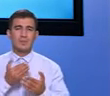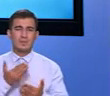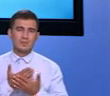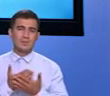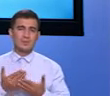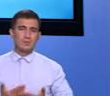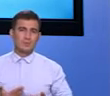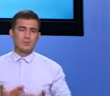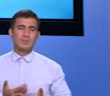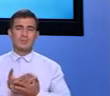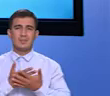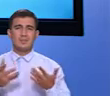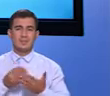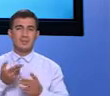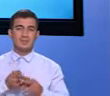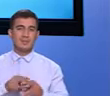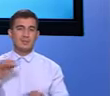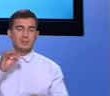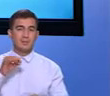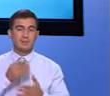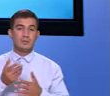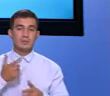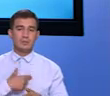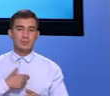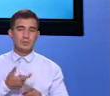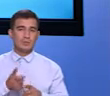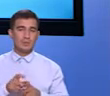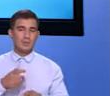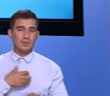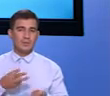hayoti O'rta Osiyo xalqlari tarixida muhim ahamiyat kasb etadi.